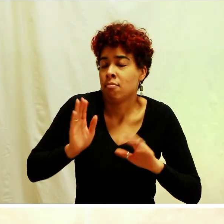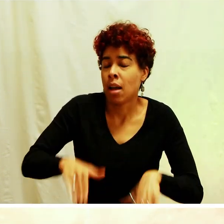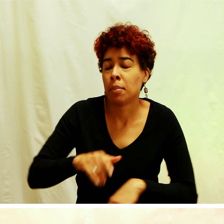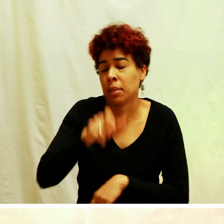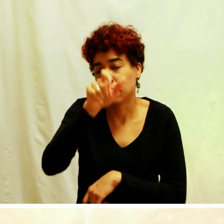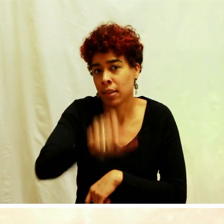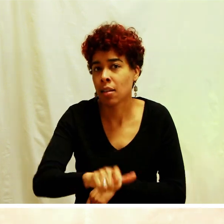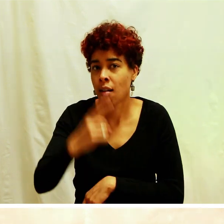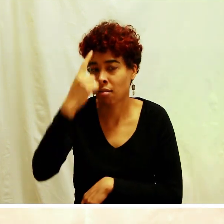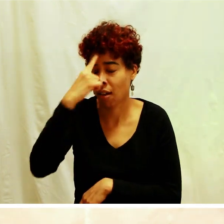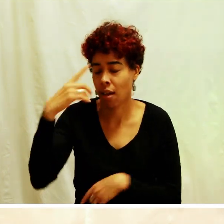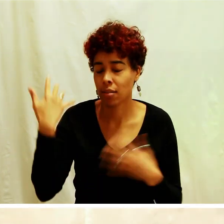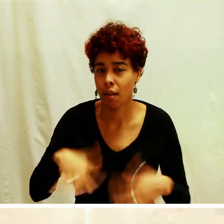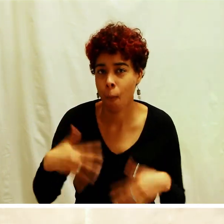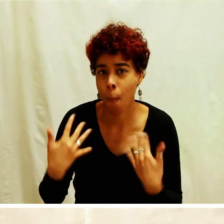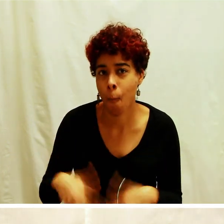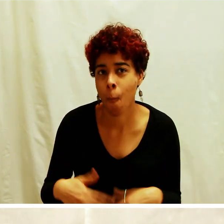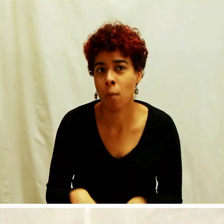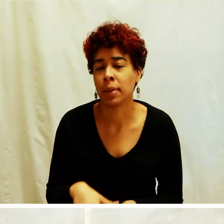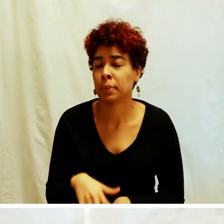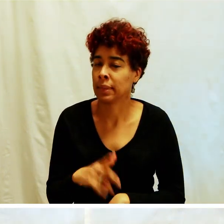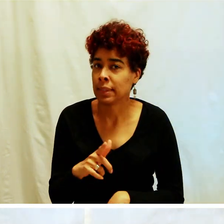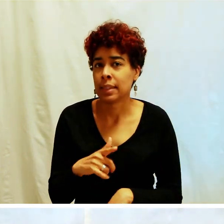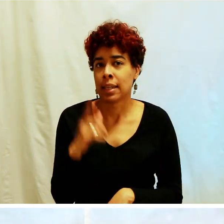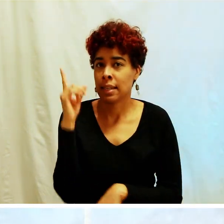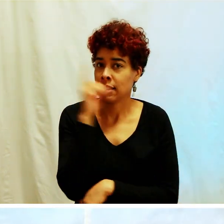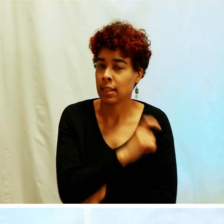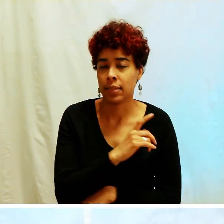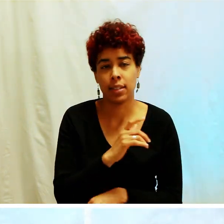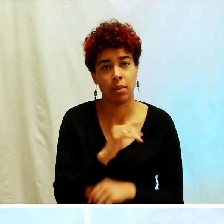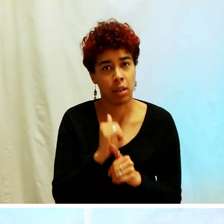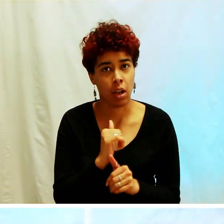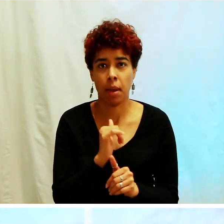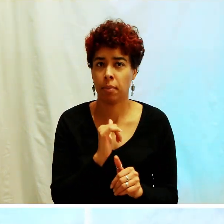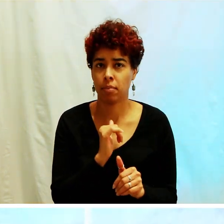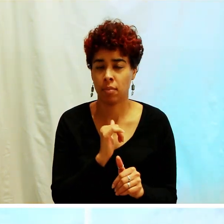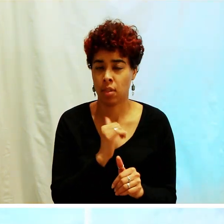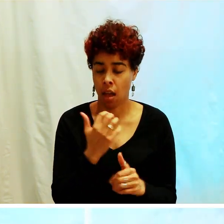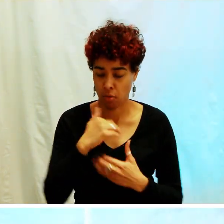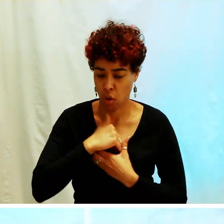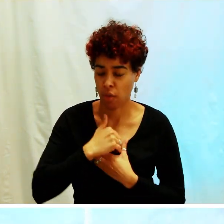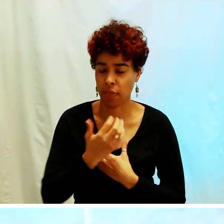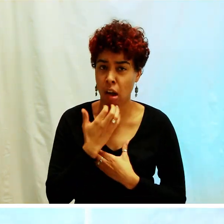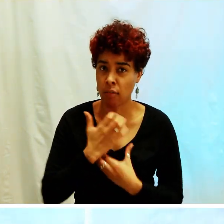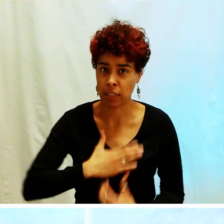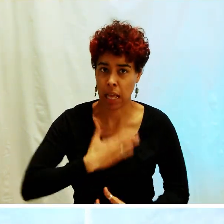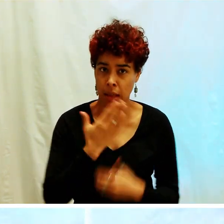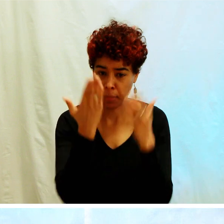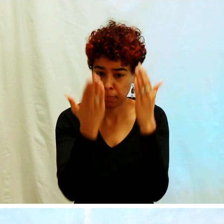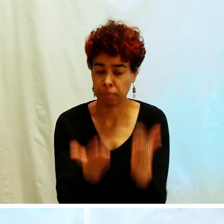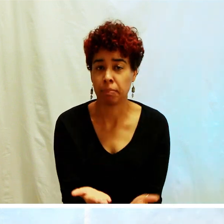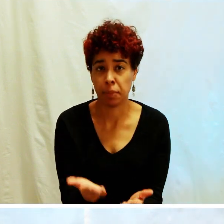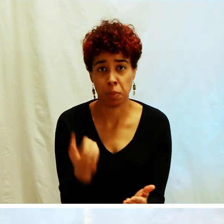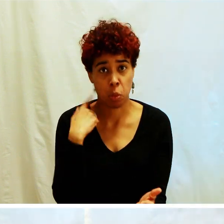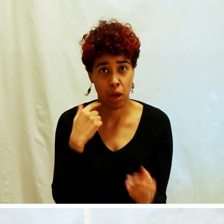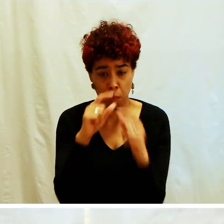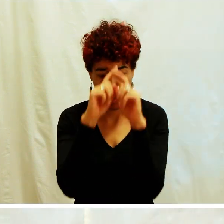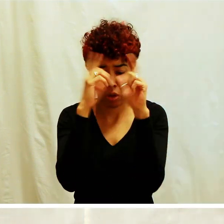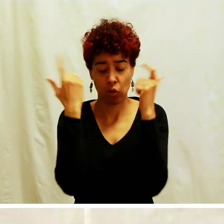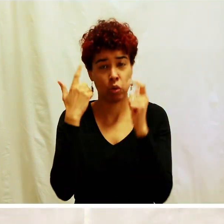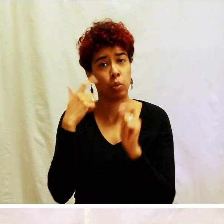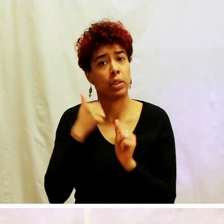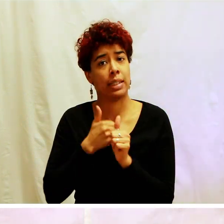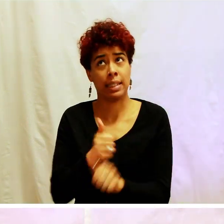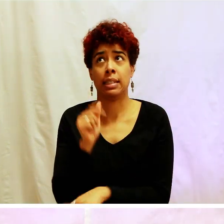caractère compliqué. Ça te pousse à aimer malgré tout. Et en fait, la Bible te dit que, en tant que disciple, en tant qu'enfant de